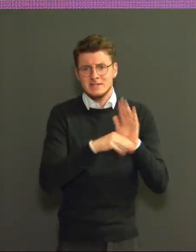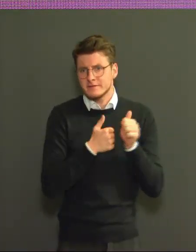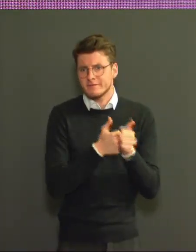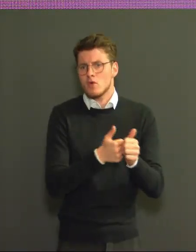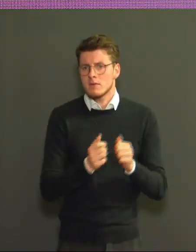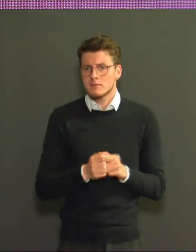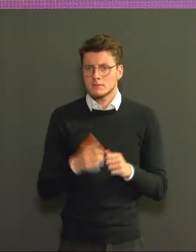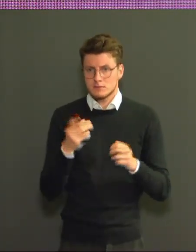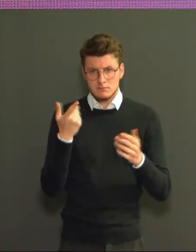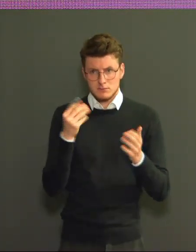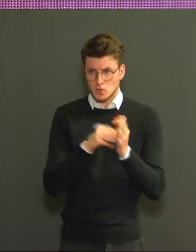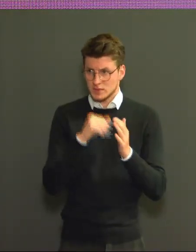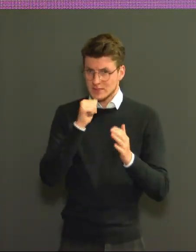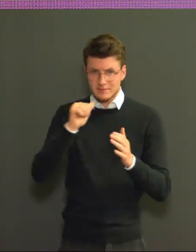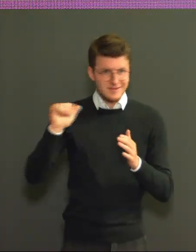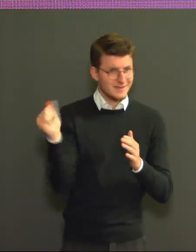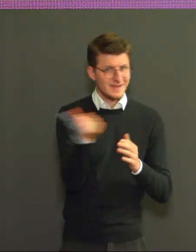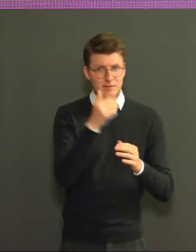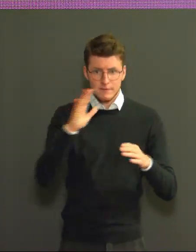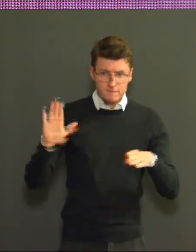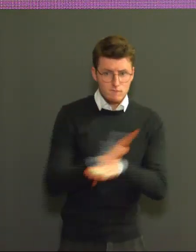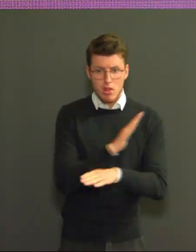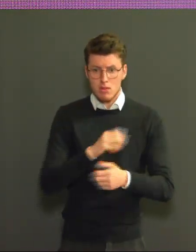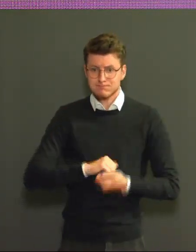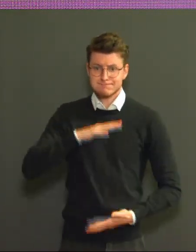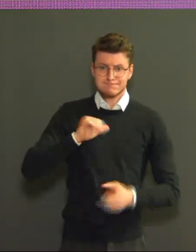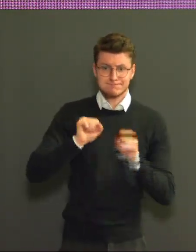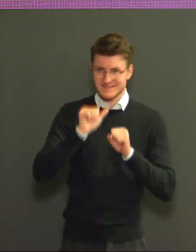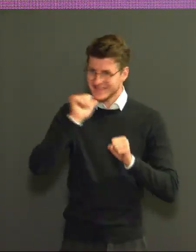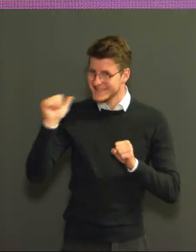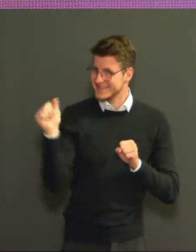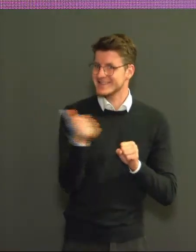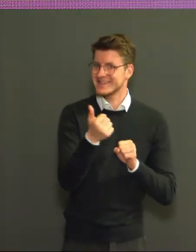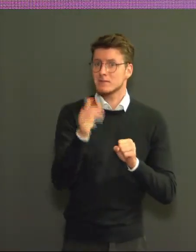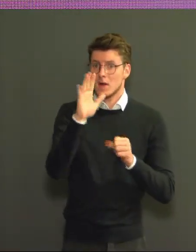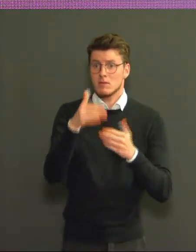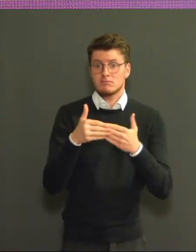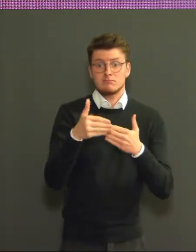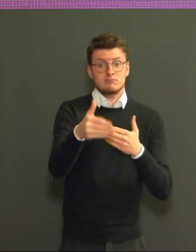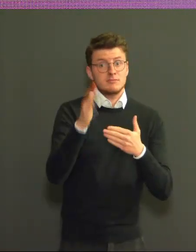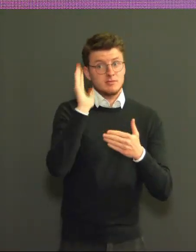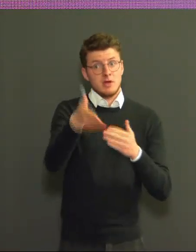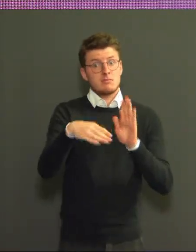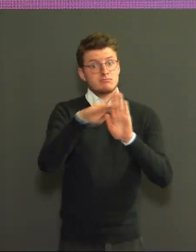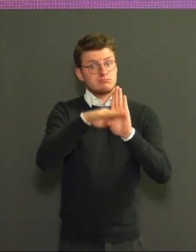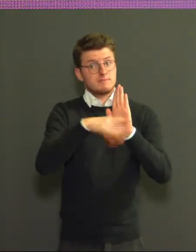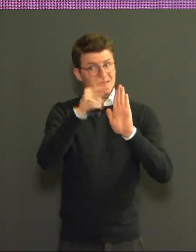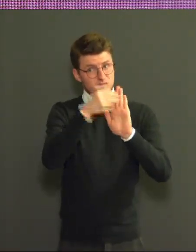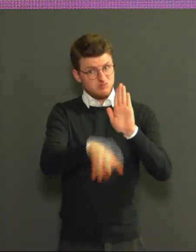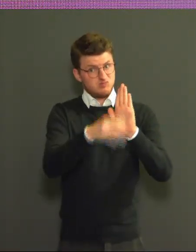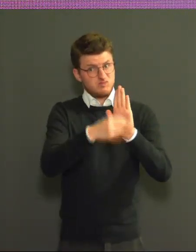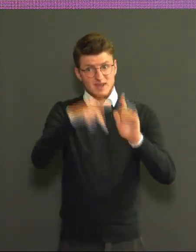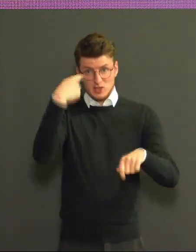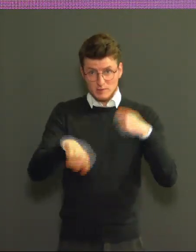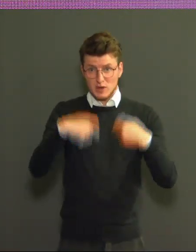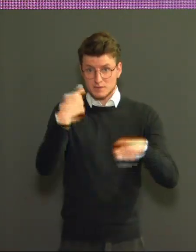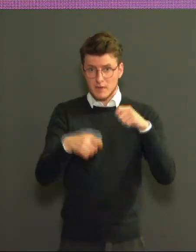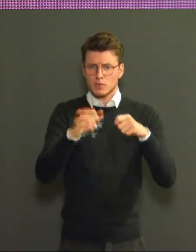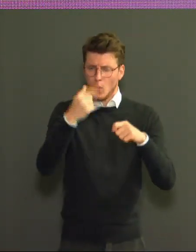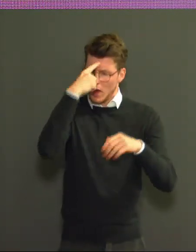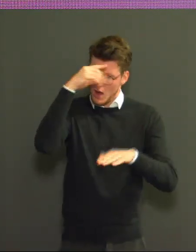is. Ook al zullen vele verplichtingen binnenkort afgeschaft worden. Beperk dus nog uw